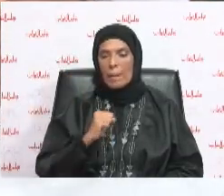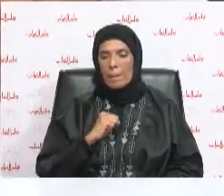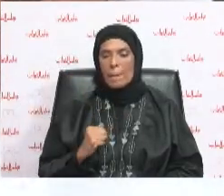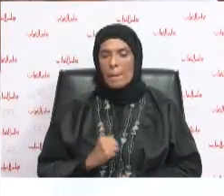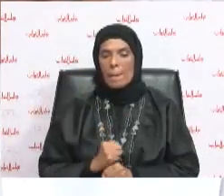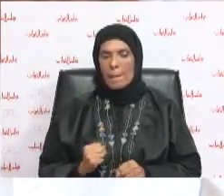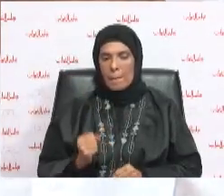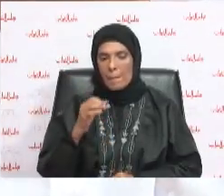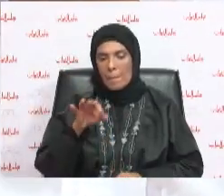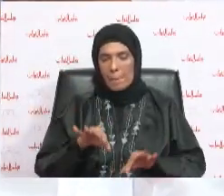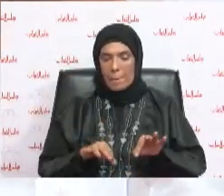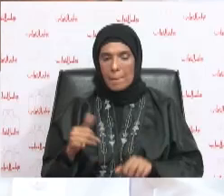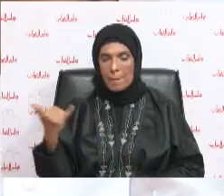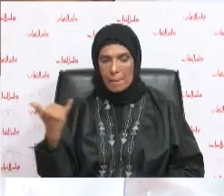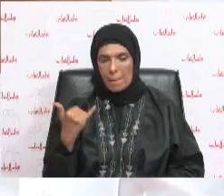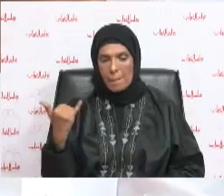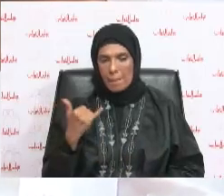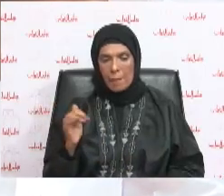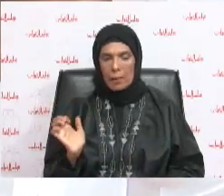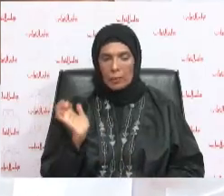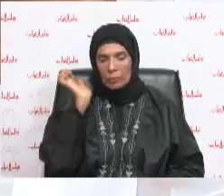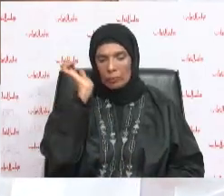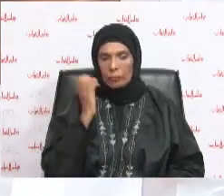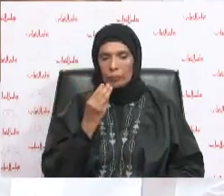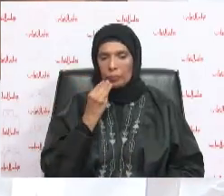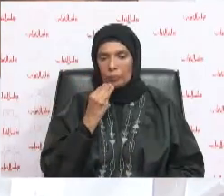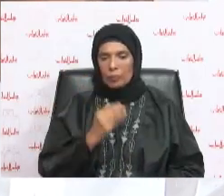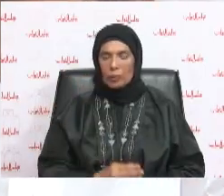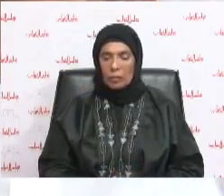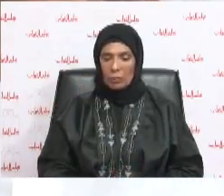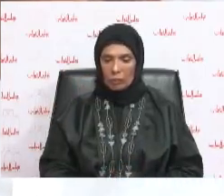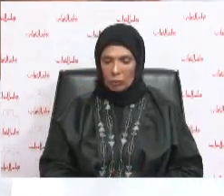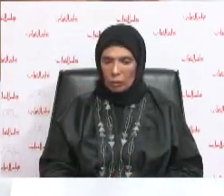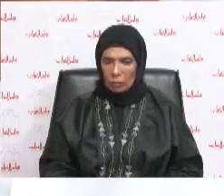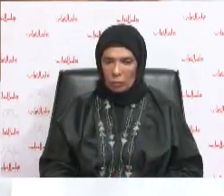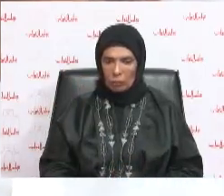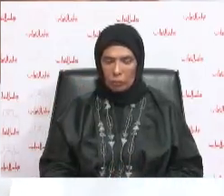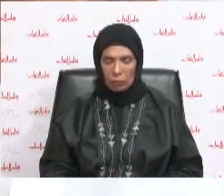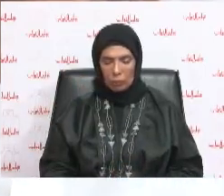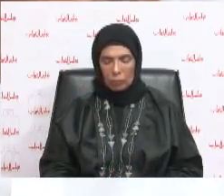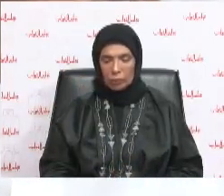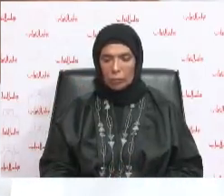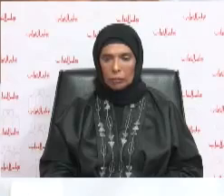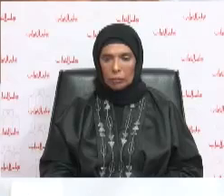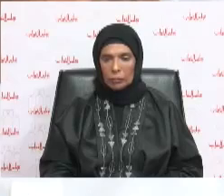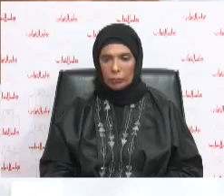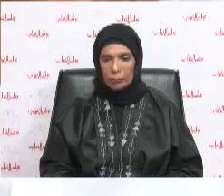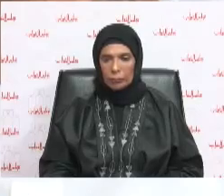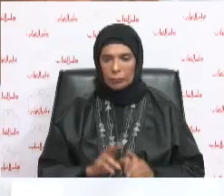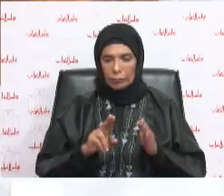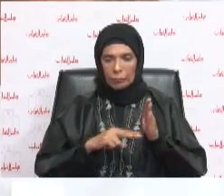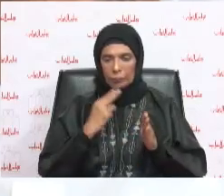مشروع استراتيجي للأمن الغذائي. نبدأ يا معالي الرئيس في